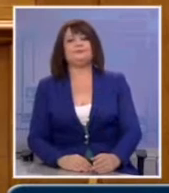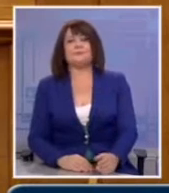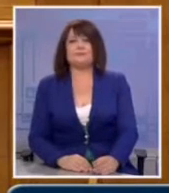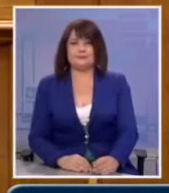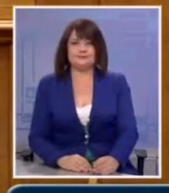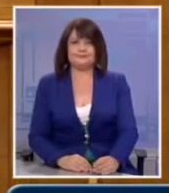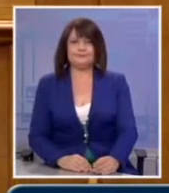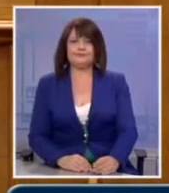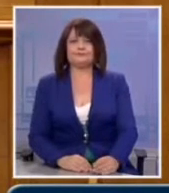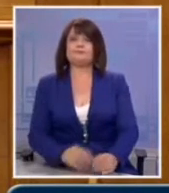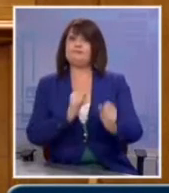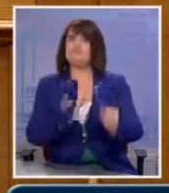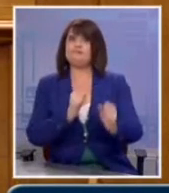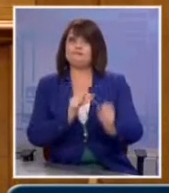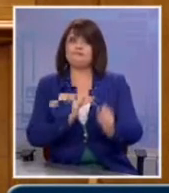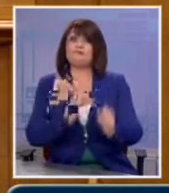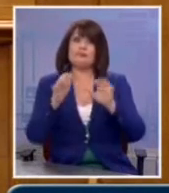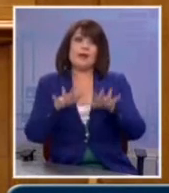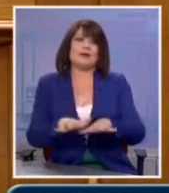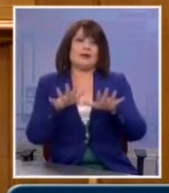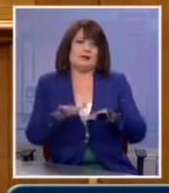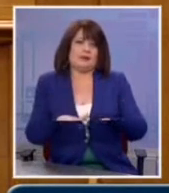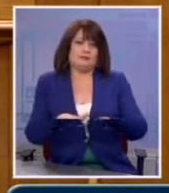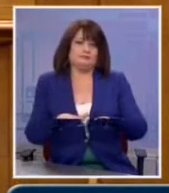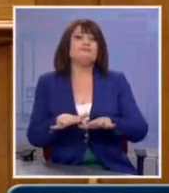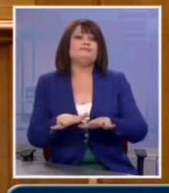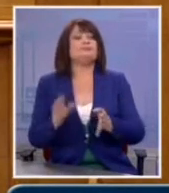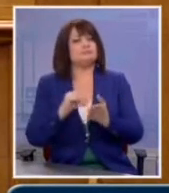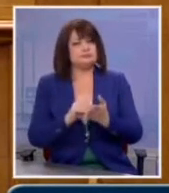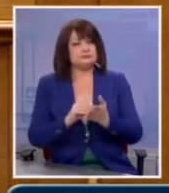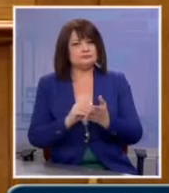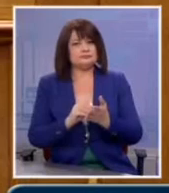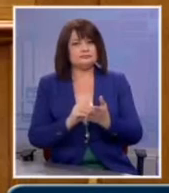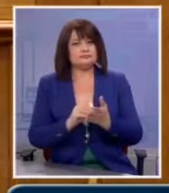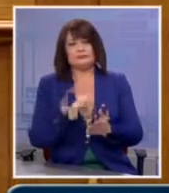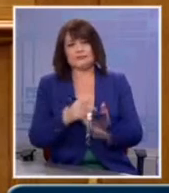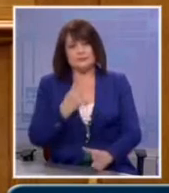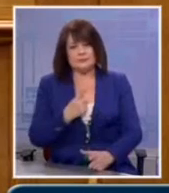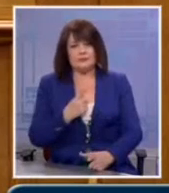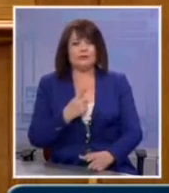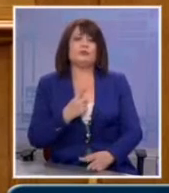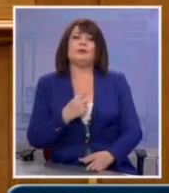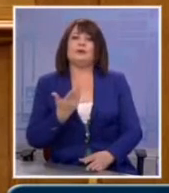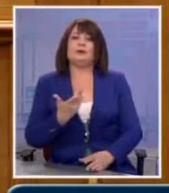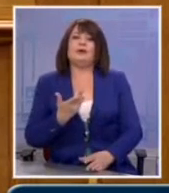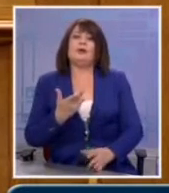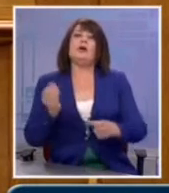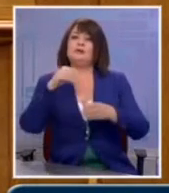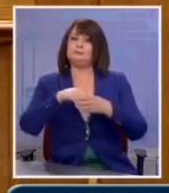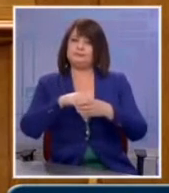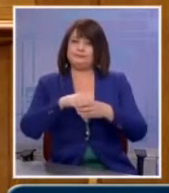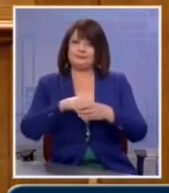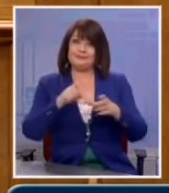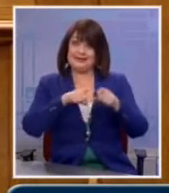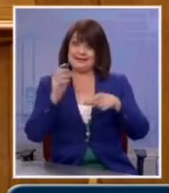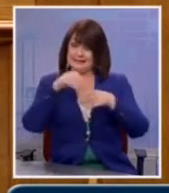κρίσης υπάρχει σημαντική ανεργία. Και επίσης να σημειώσω ότι από αυτή τη συμμετοχή της ΔΕΠΕΝΕ